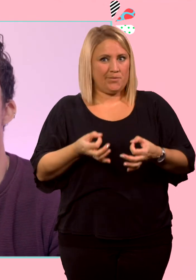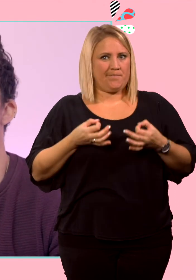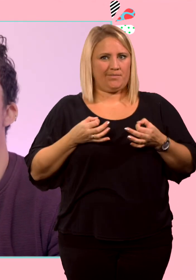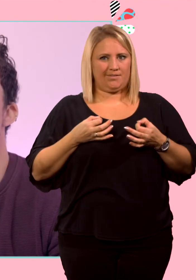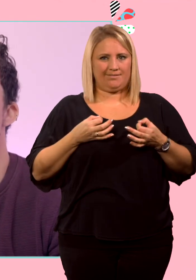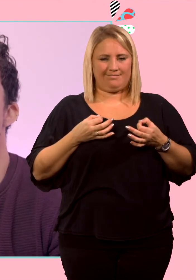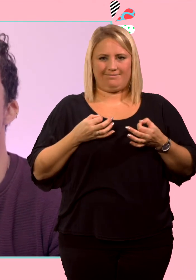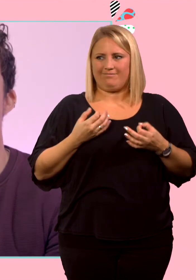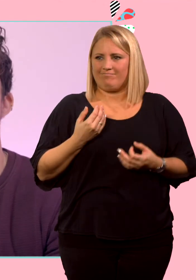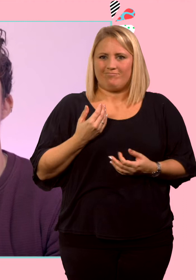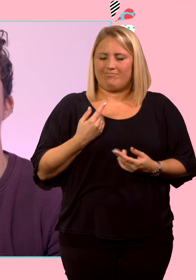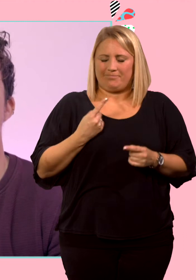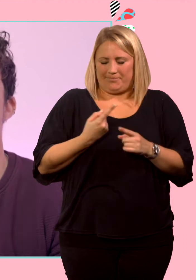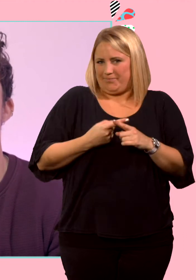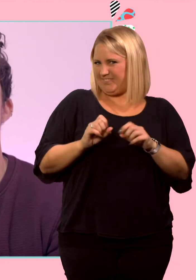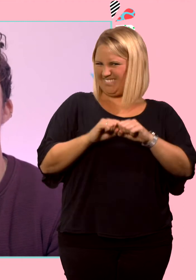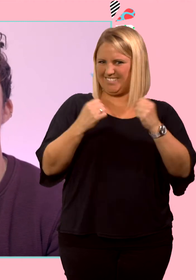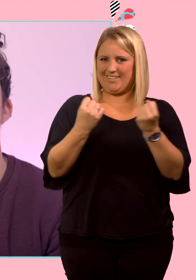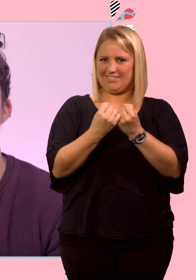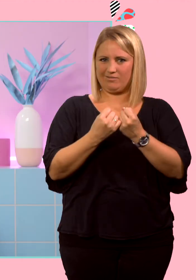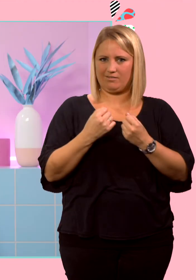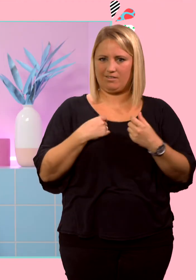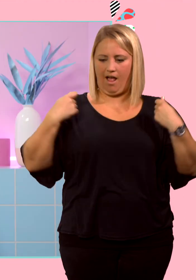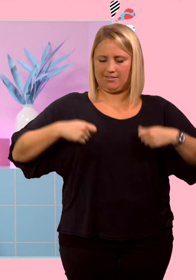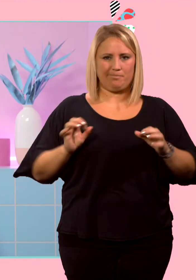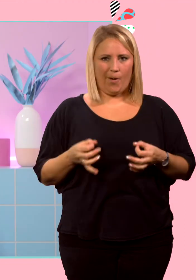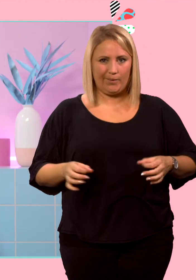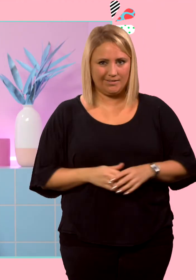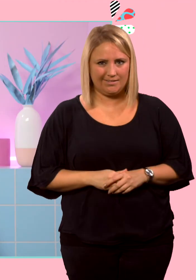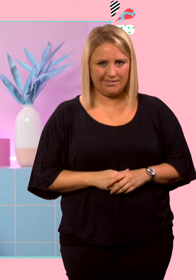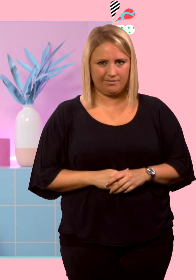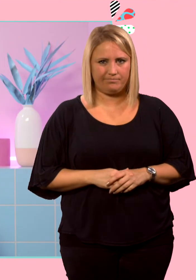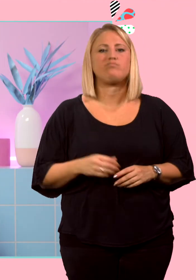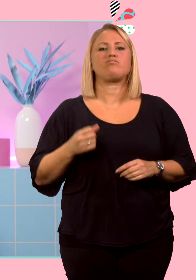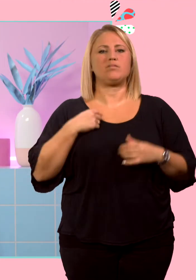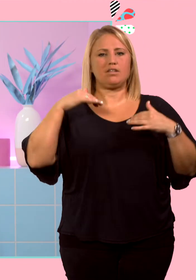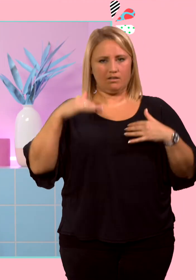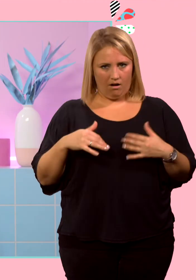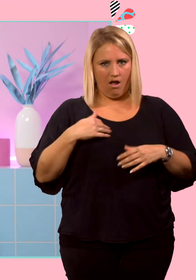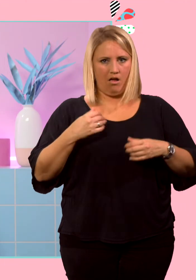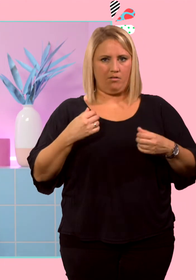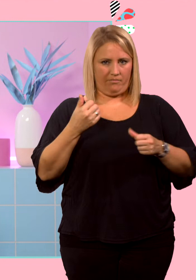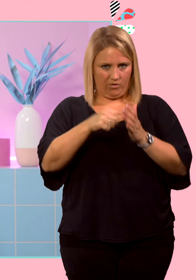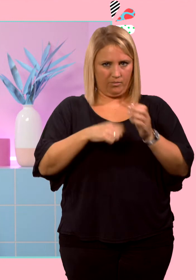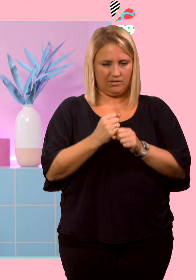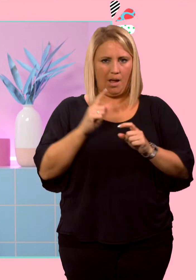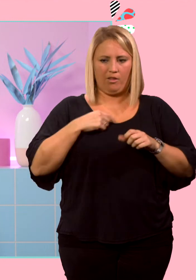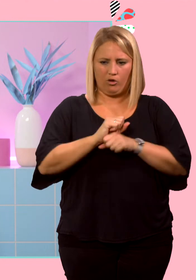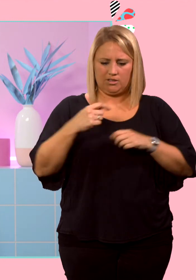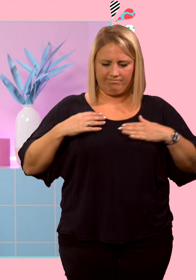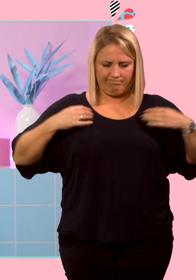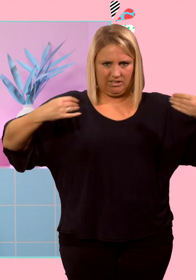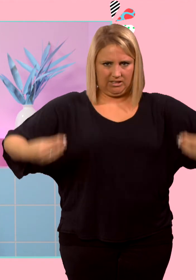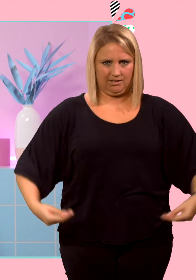Es war einfach total ungewohnt. Ich hatte das Gefühl, ich muss mir was anziehen. Obwohl ich die OP hinter mir habe, trage ich immer noch weite Klamotten, weil irgendwo in mir drin ist immer noch